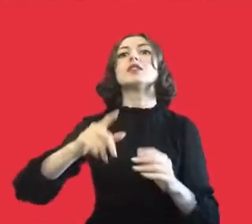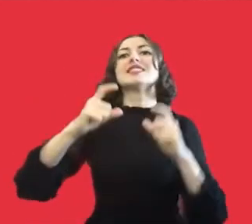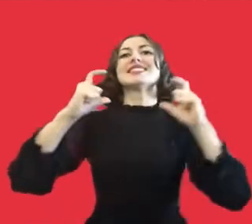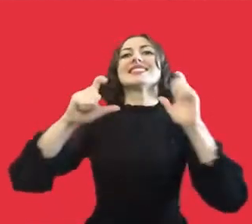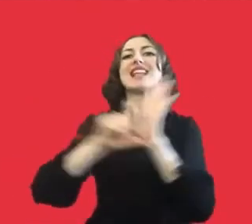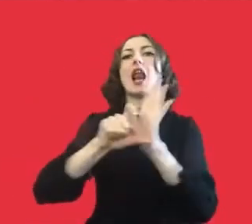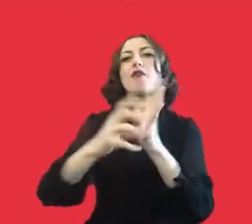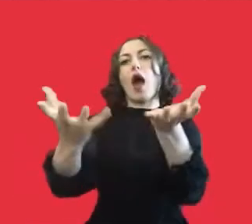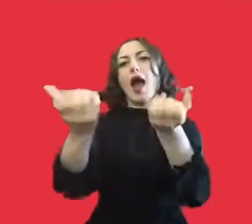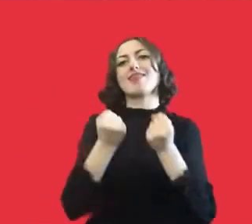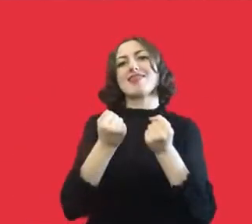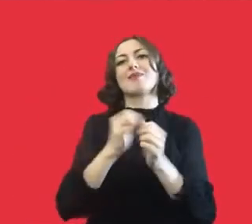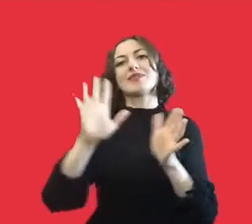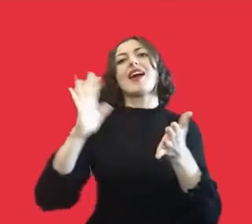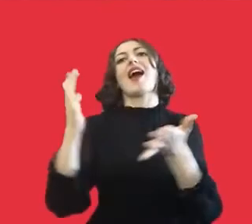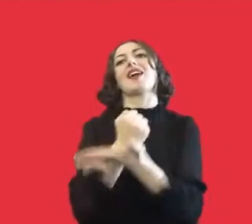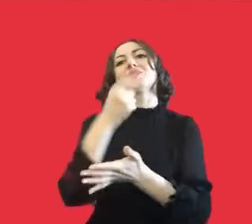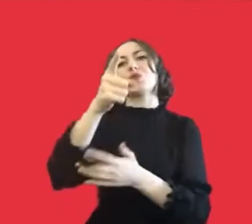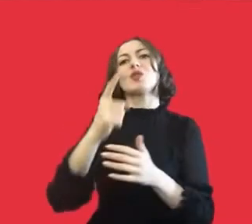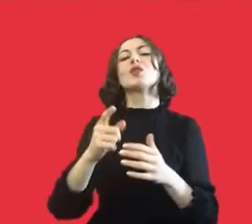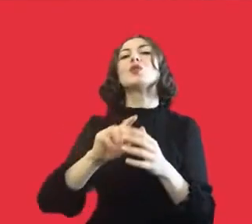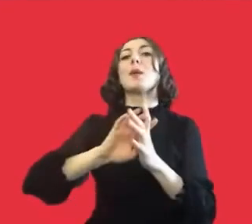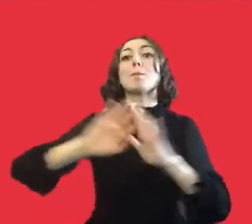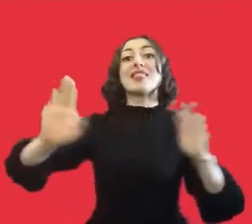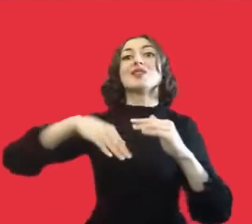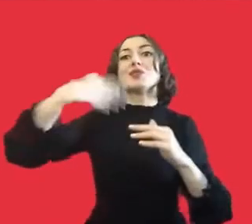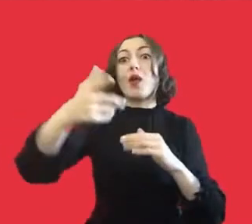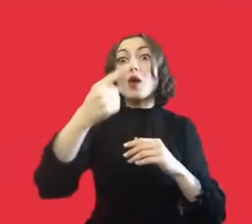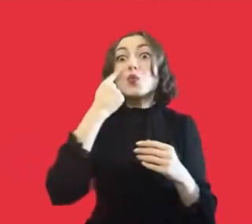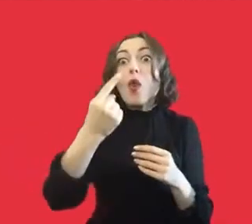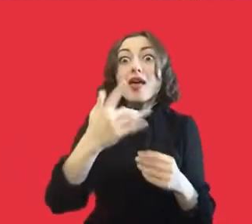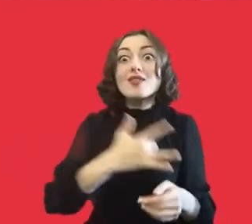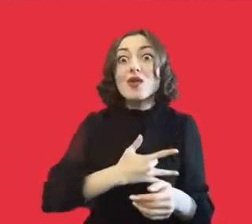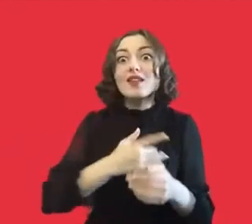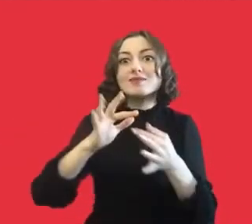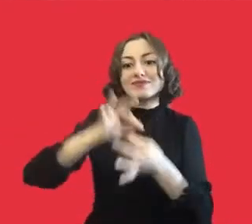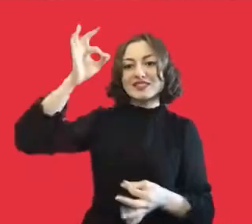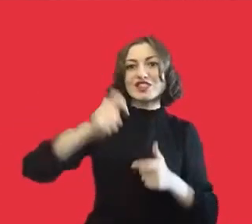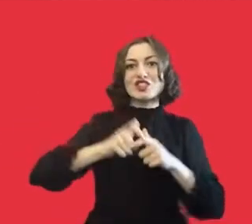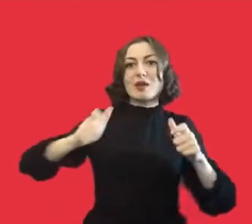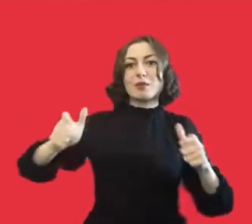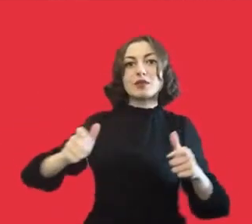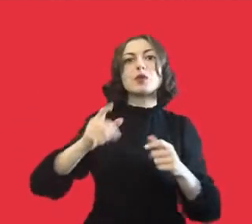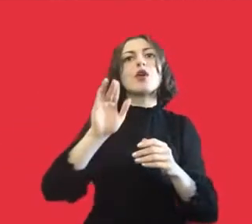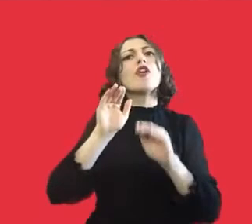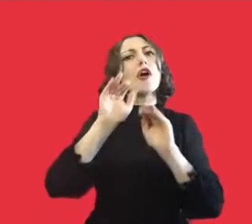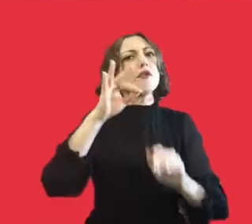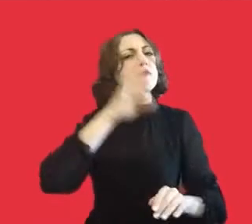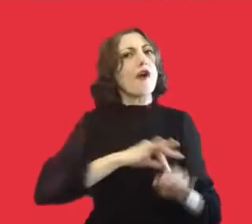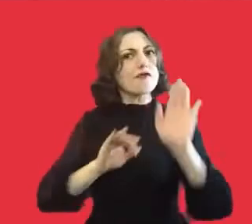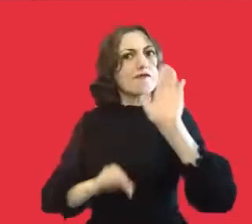alıyorsunuz. Kariyerinize de bu anlamda olumlu yönde etkileyen bir kişisel gelişim anlamında da bir faydası olan bir süreç bu. Daha